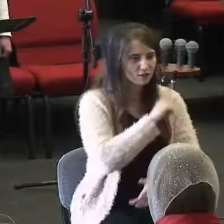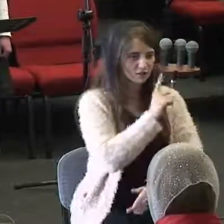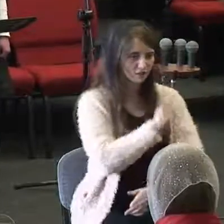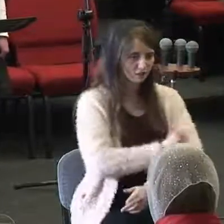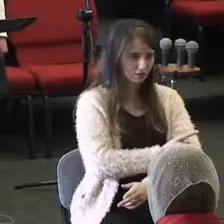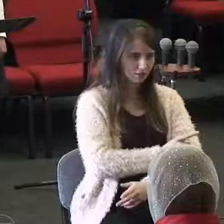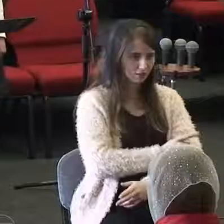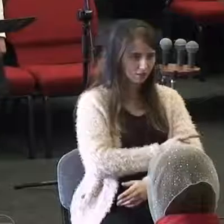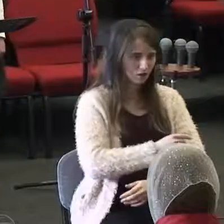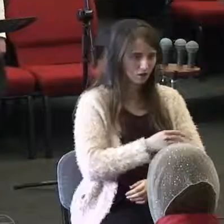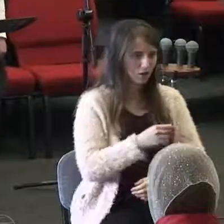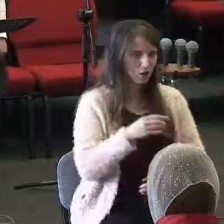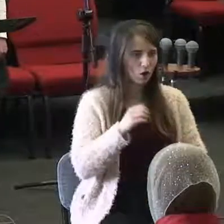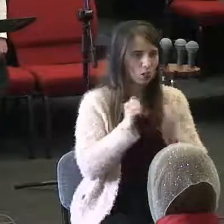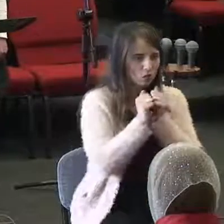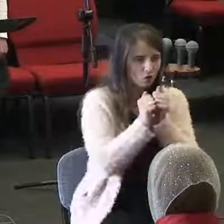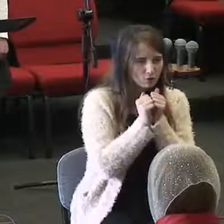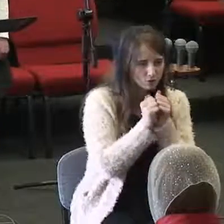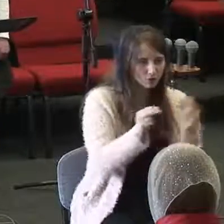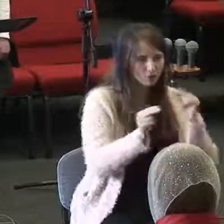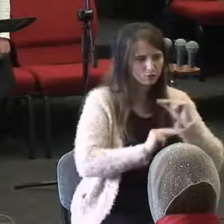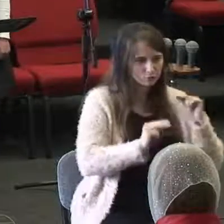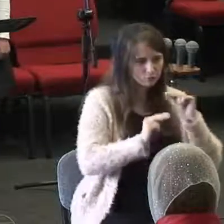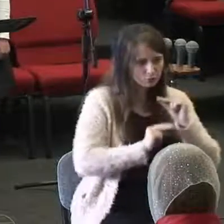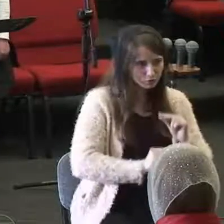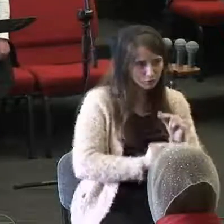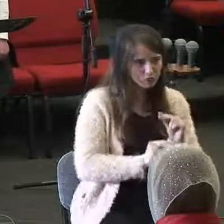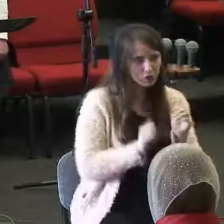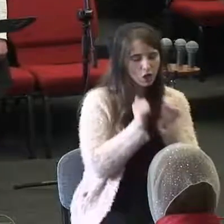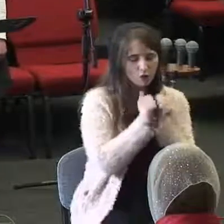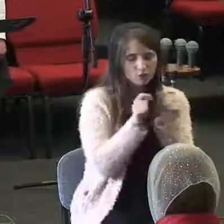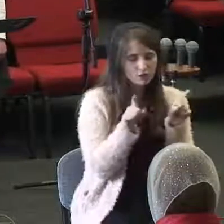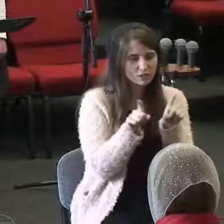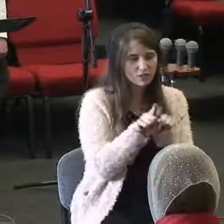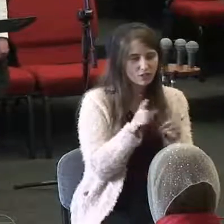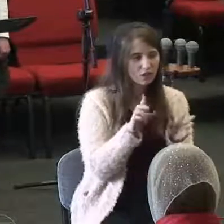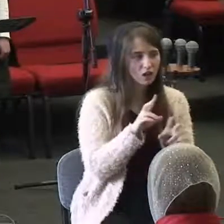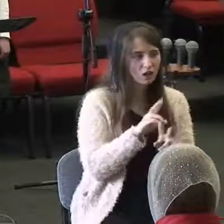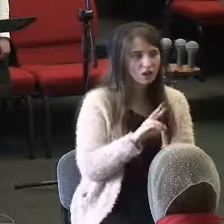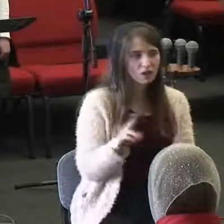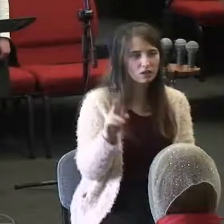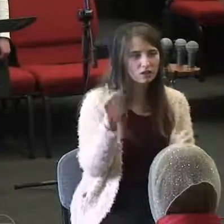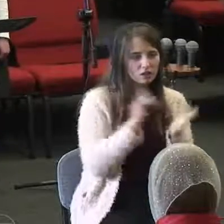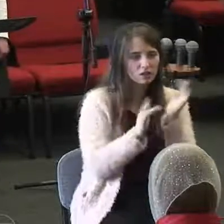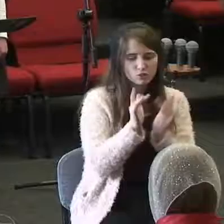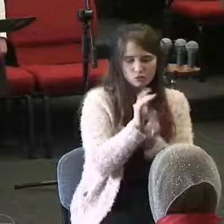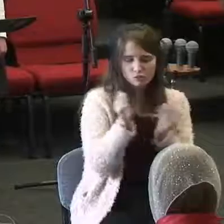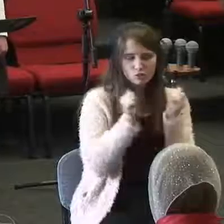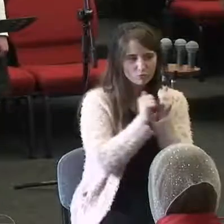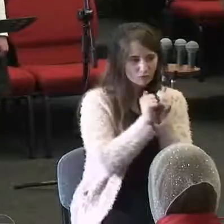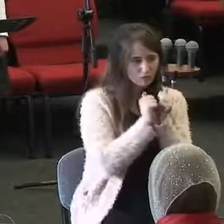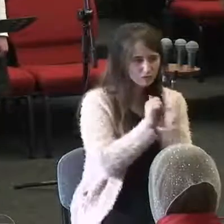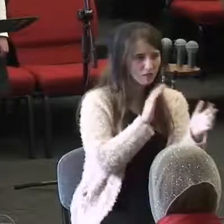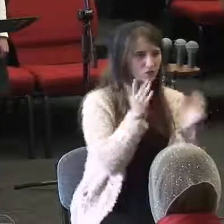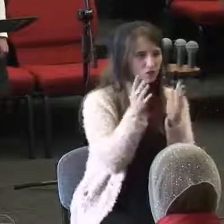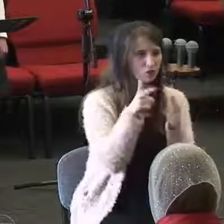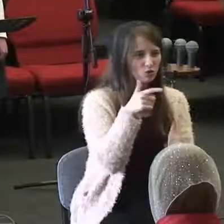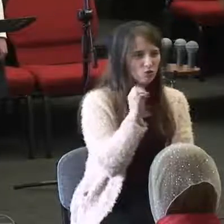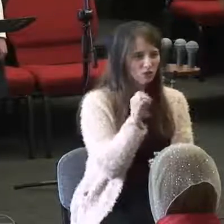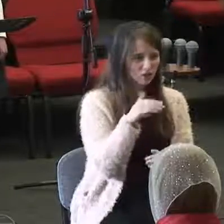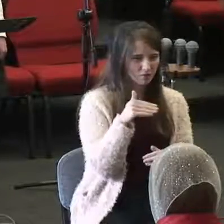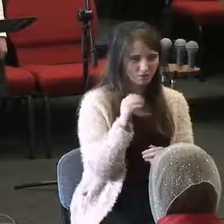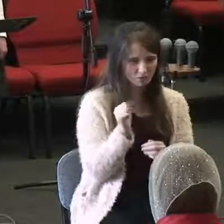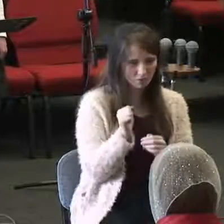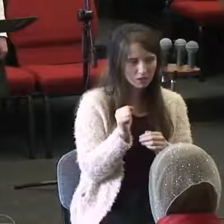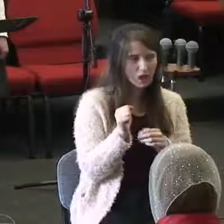трудись, молись. Молися, як Христос молився у Гефсиманському саду, і з нього